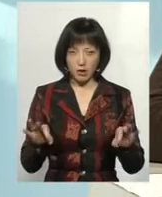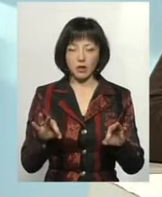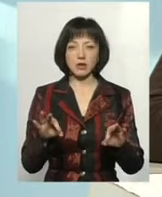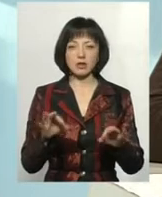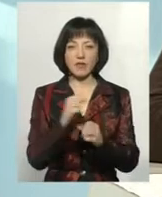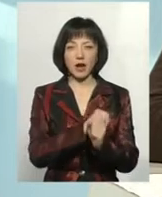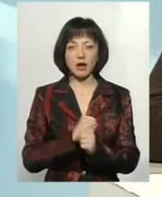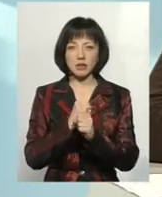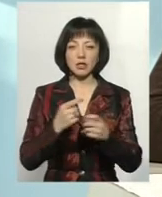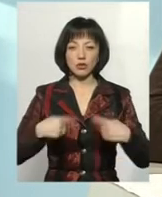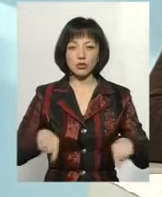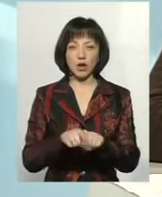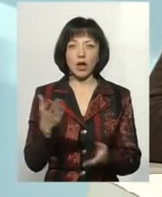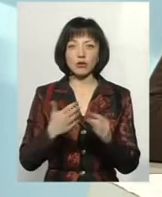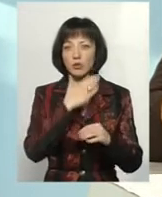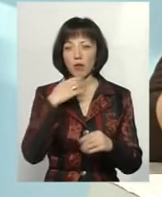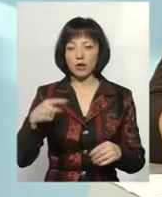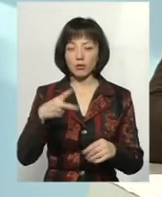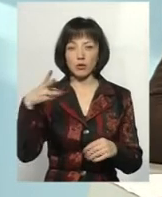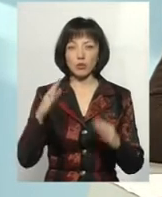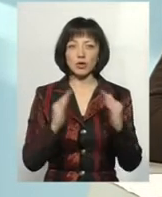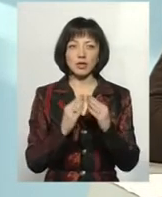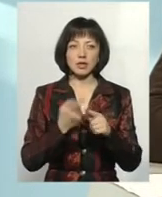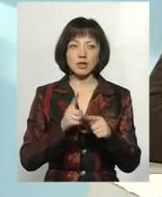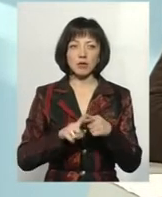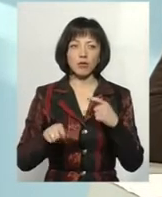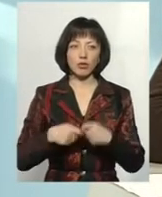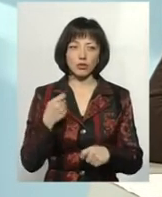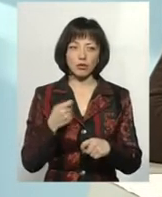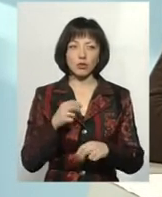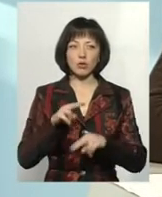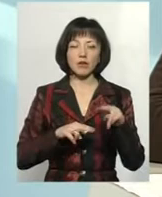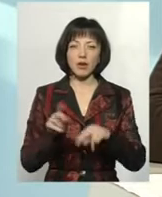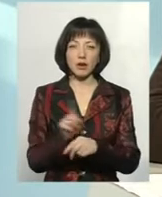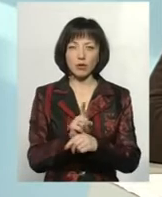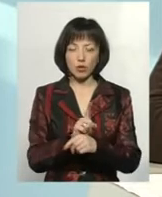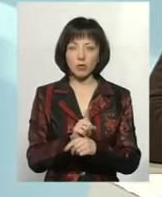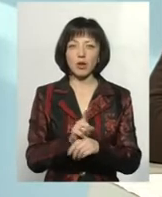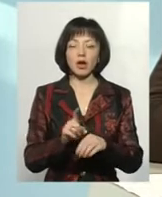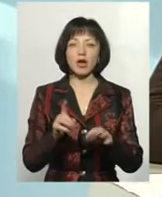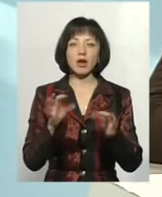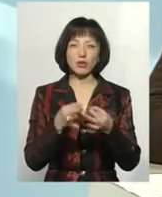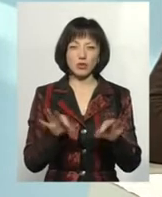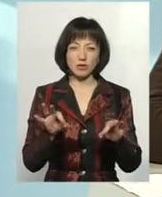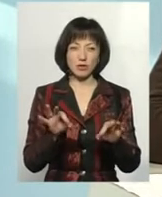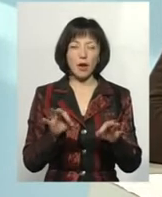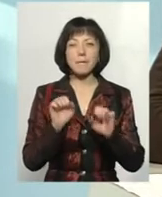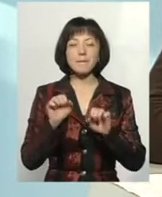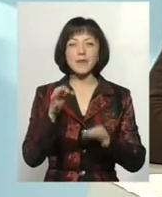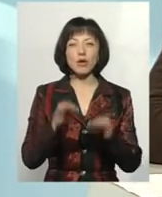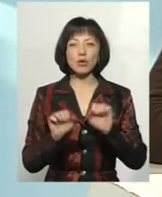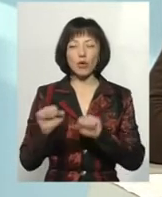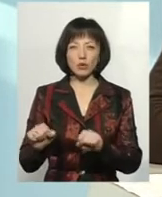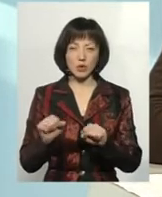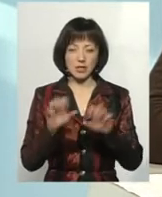рекреаційних зонах. Але якщо там буде багатоповерхівка і будинок, це вже йде порушення і будівельних норм, і природного природоохоронного